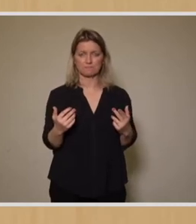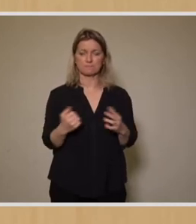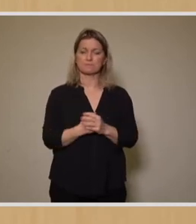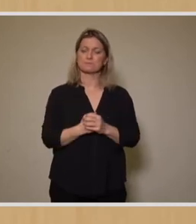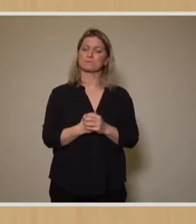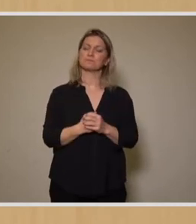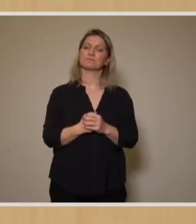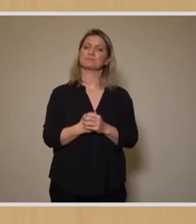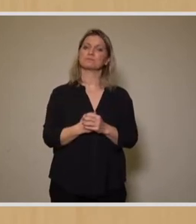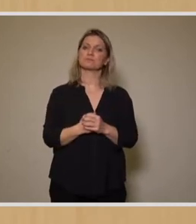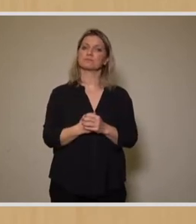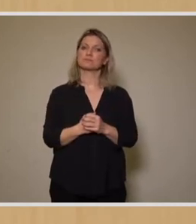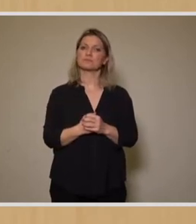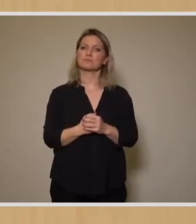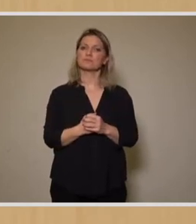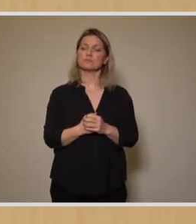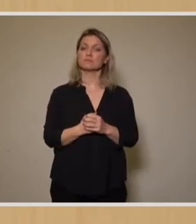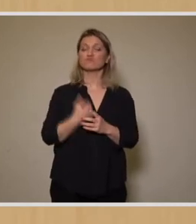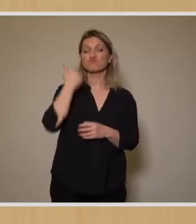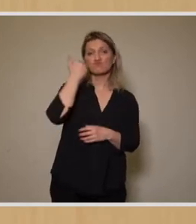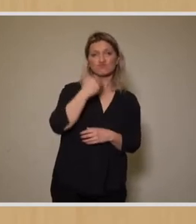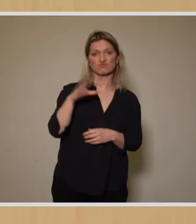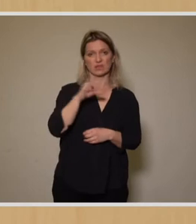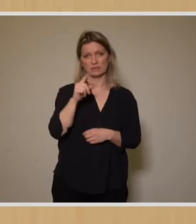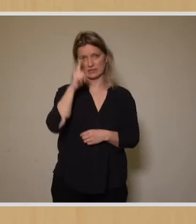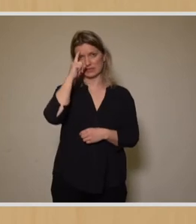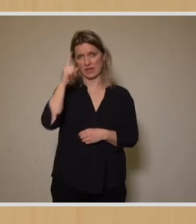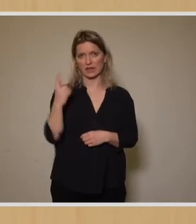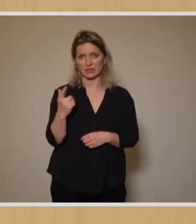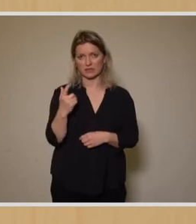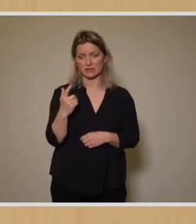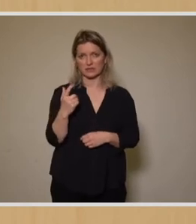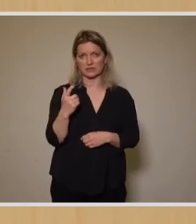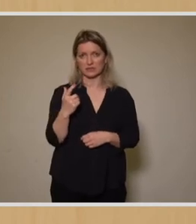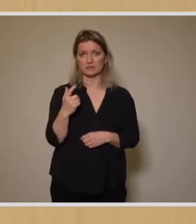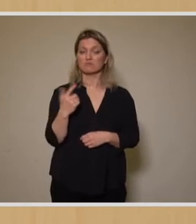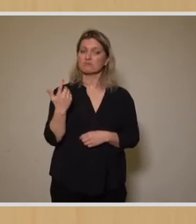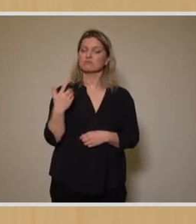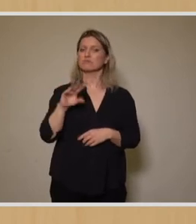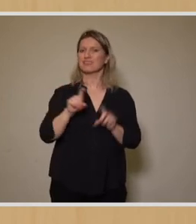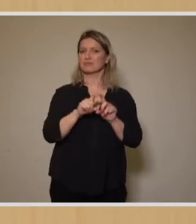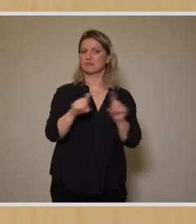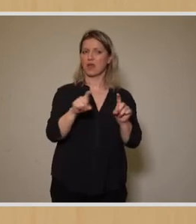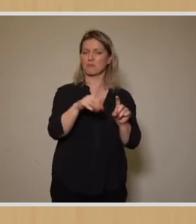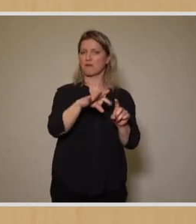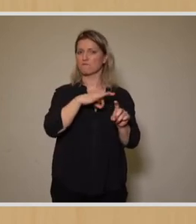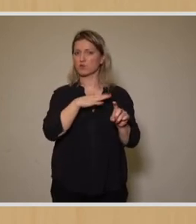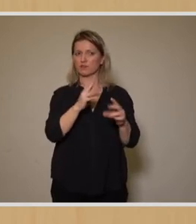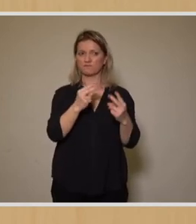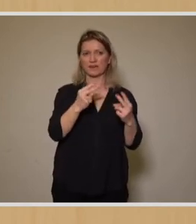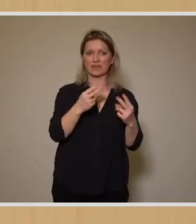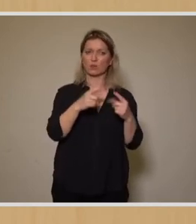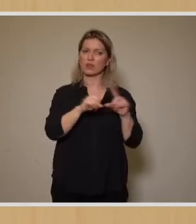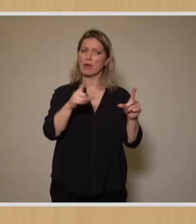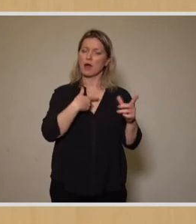nur sagen, denken Sie immer daran, nicht nur dann, wenn Ihnen das Thema besonders wichtig ist oder besonders stark am Herzen